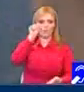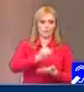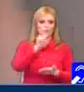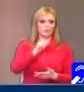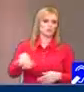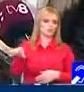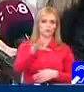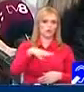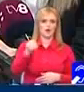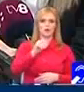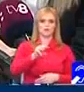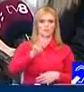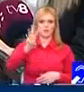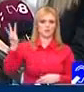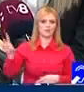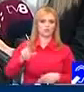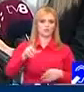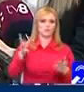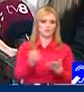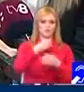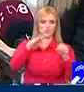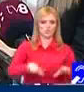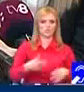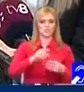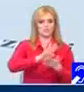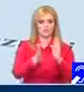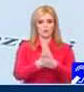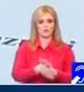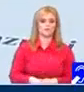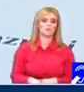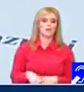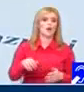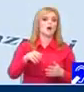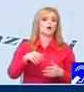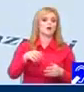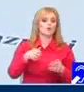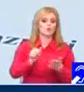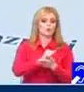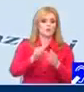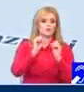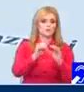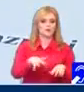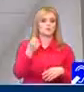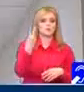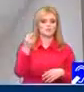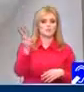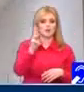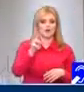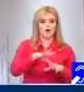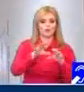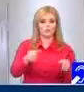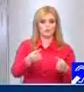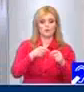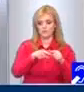propriile planuri de acțiune pentru rezolvarea acestor situații. Declarația a fost depusă la 12 ianuarie, iar autoritățile au primit un termen